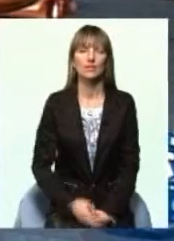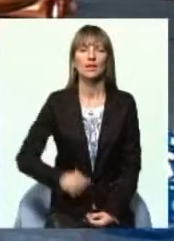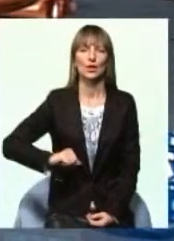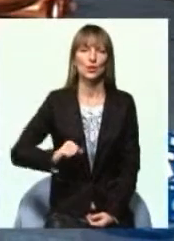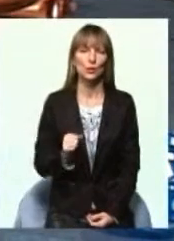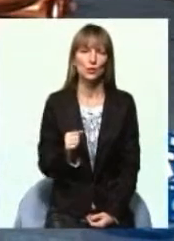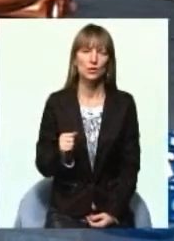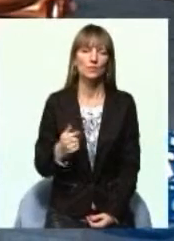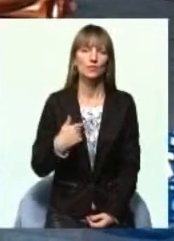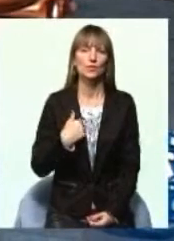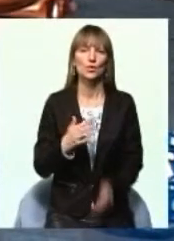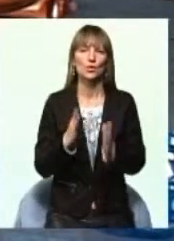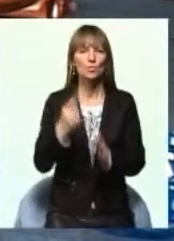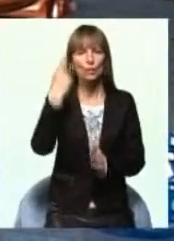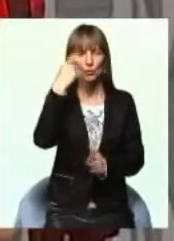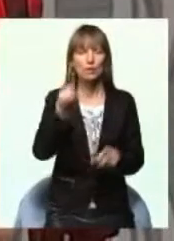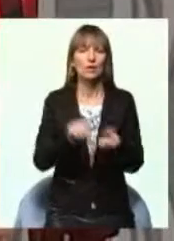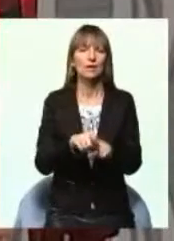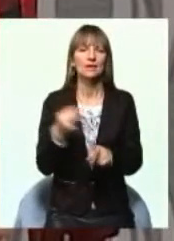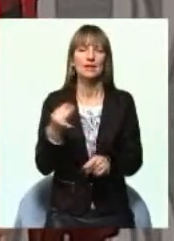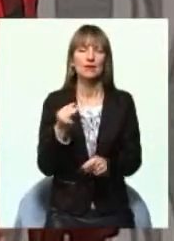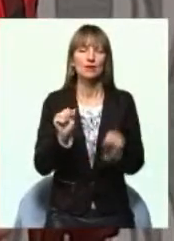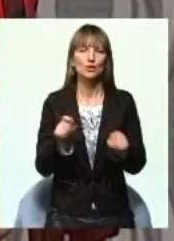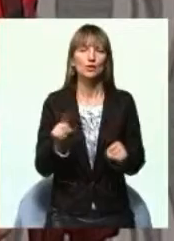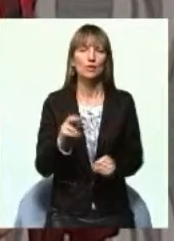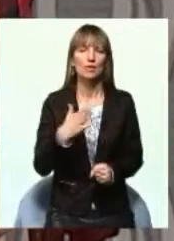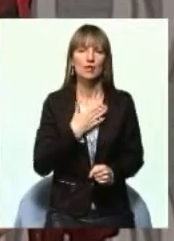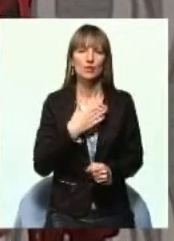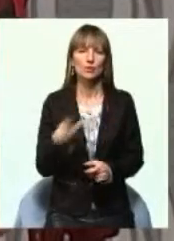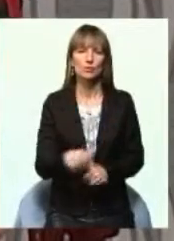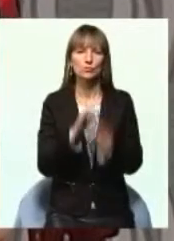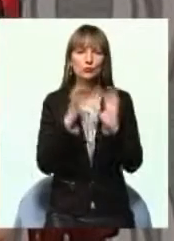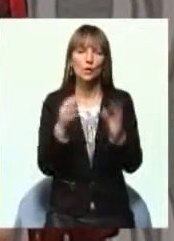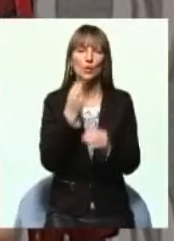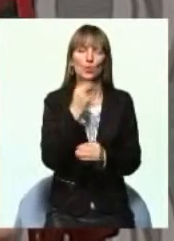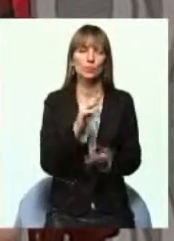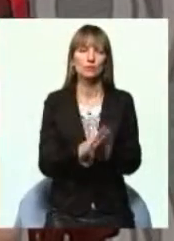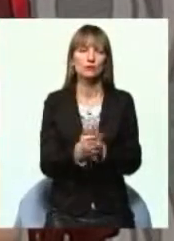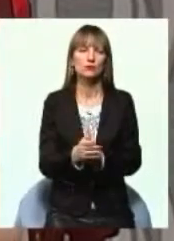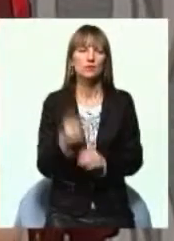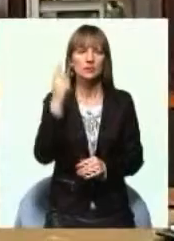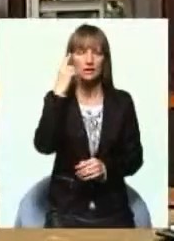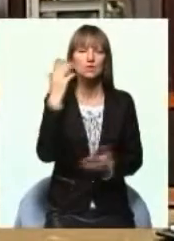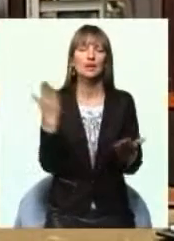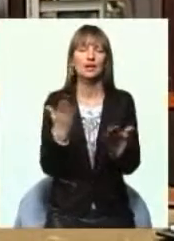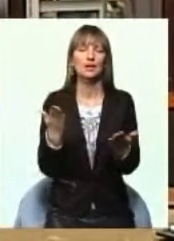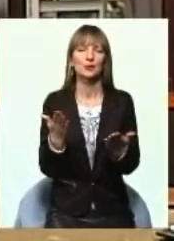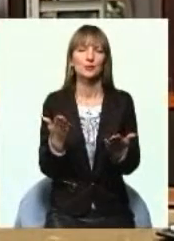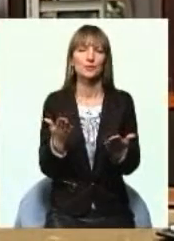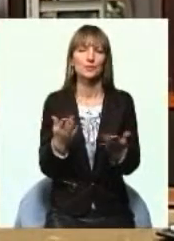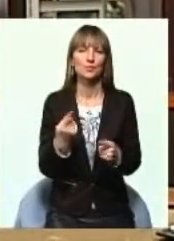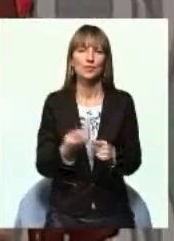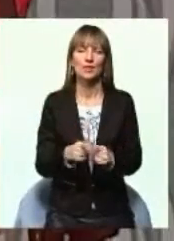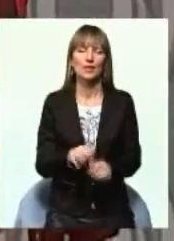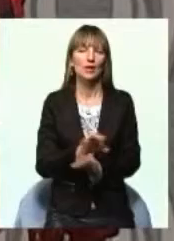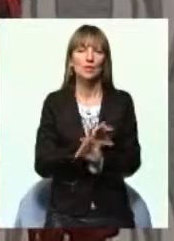Друзі, я от щойно придумала такий класний метод, щоб наші дороги зберігалися в якомога кращому стані. Знаєш, Саша, який? Який? Це